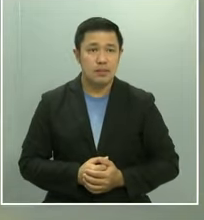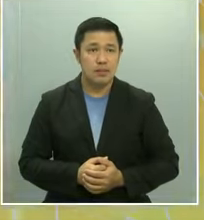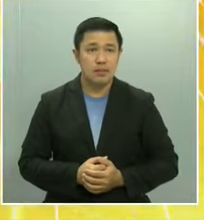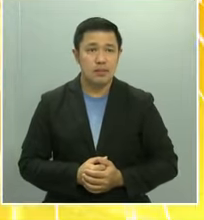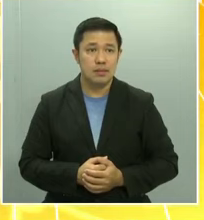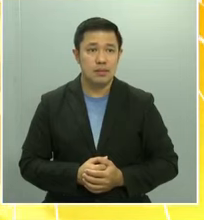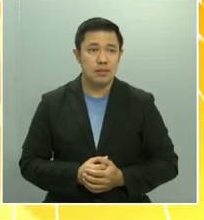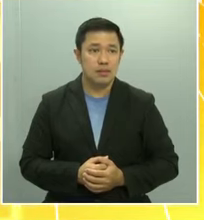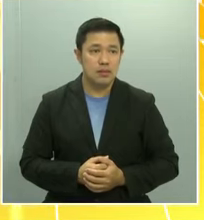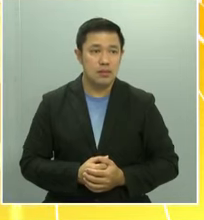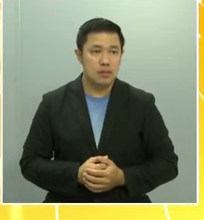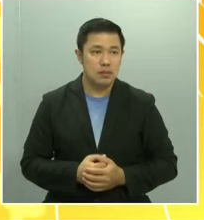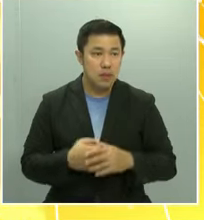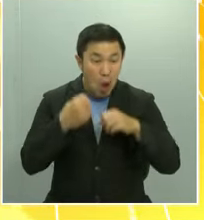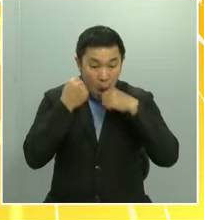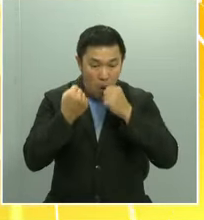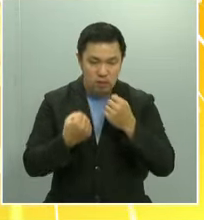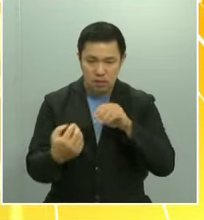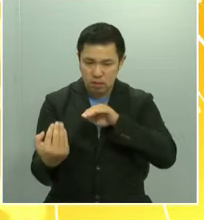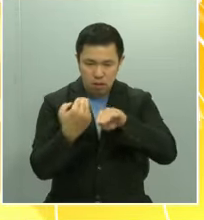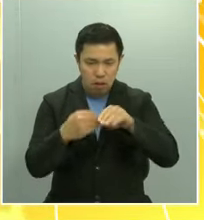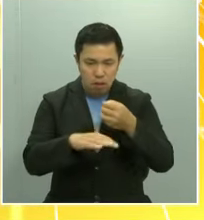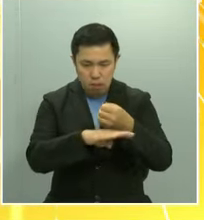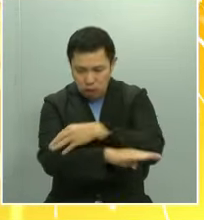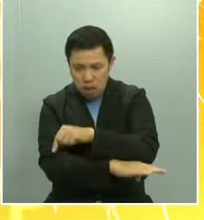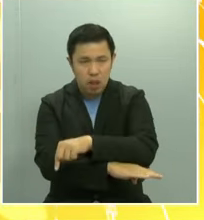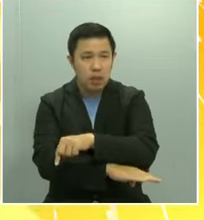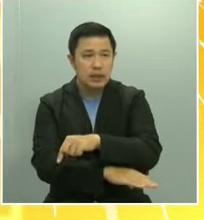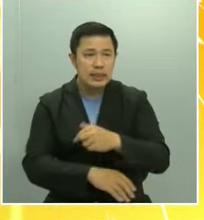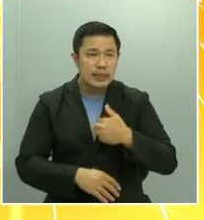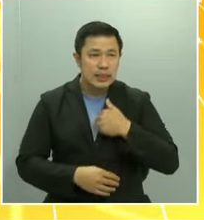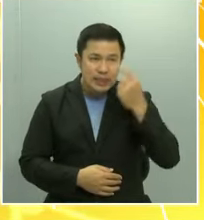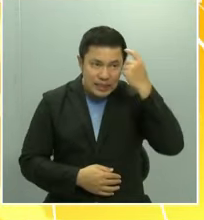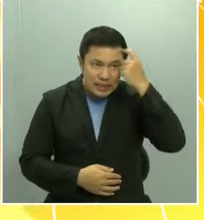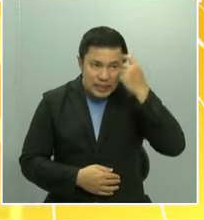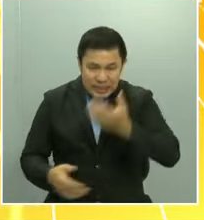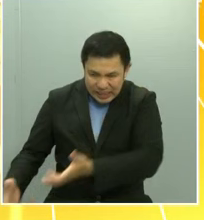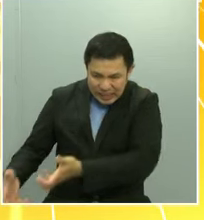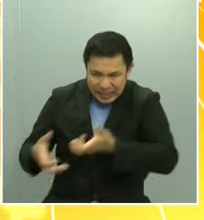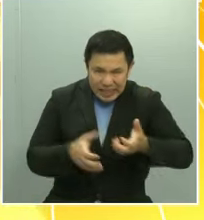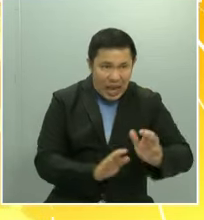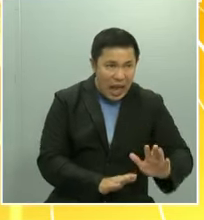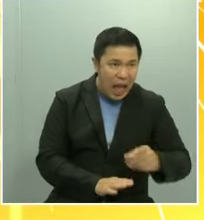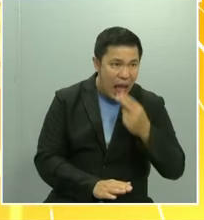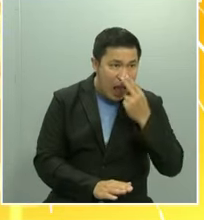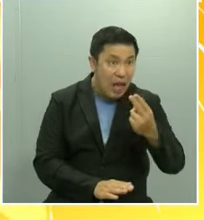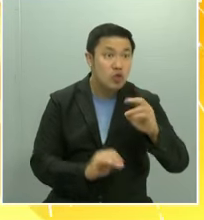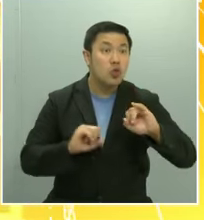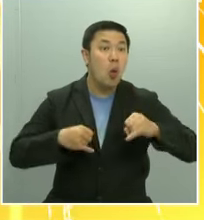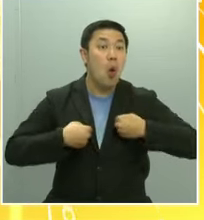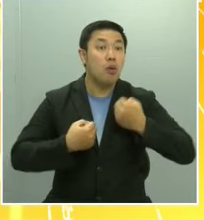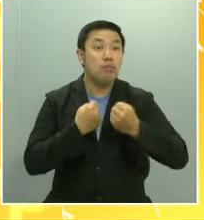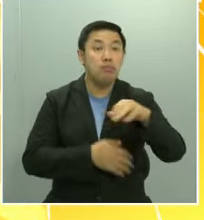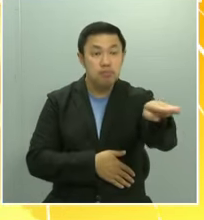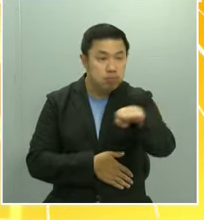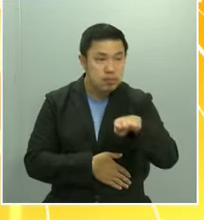ๆผมเห็นอ้อยมันขวางถนนอยู่ผมก็เลยไปตอนแรกว่าอยากเก็บเข้าไปข้างๆแต่เจ้าของเข้ามาช่